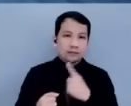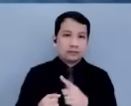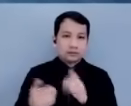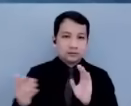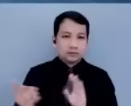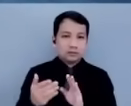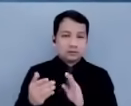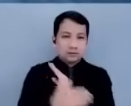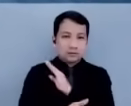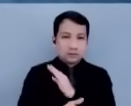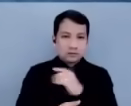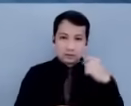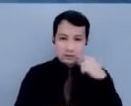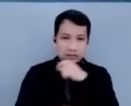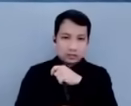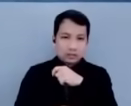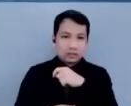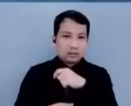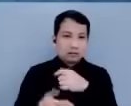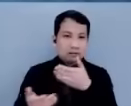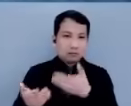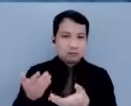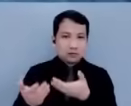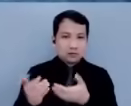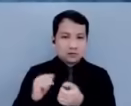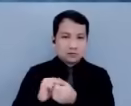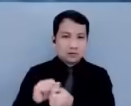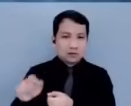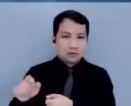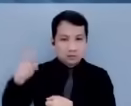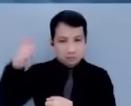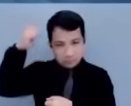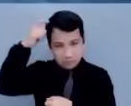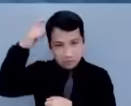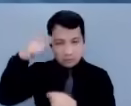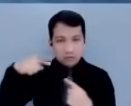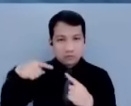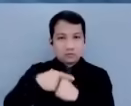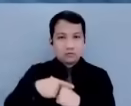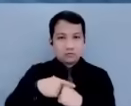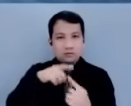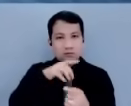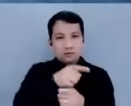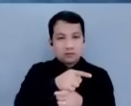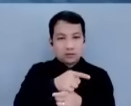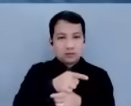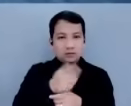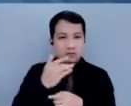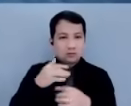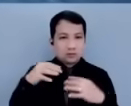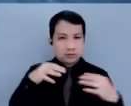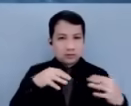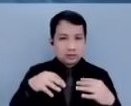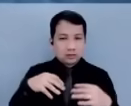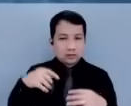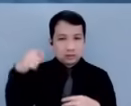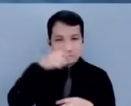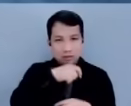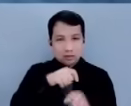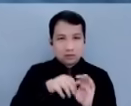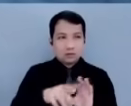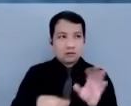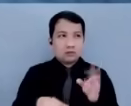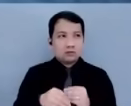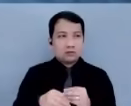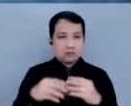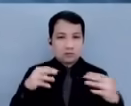probinsya at Taiwan, hindi malayong madamay ang Batanes sakaling gyerahin ng China ang Taiwan. Kung sakali, malaking papel